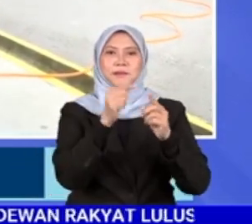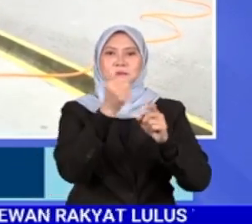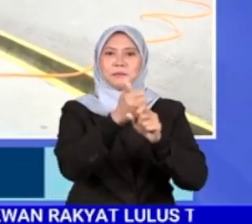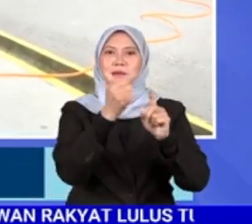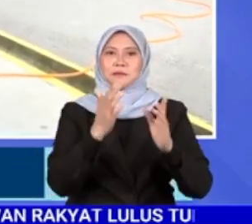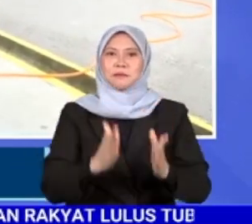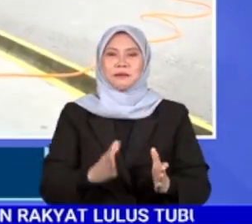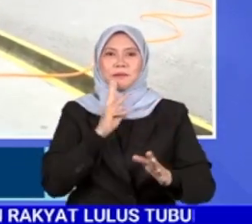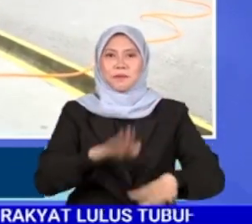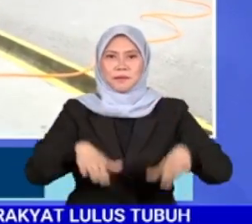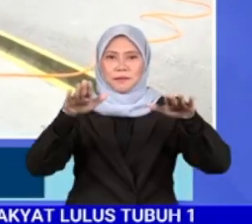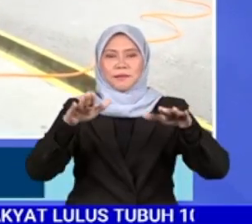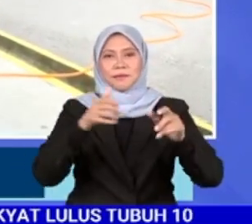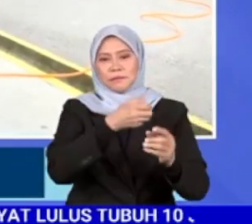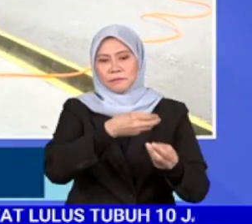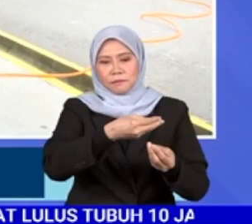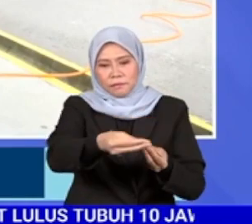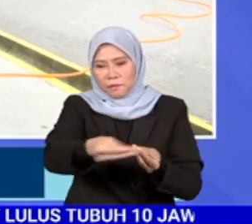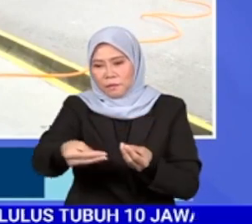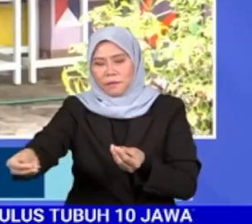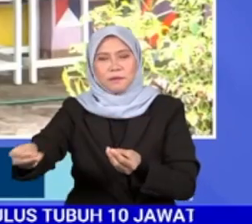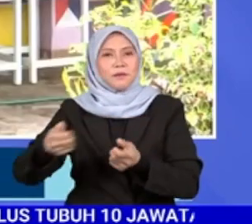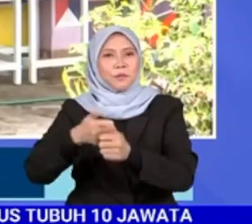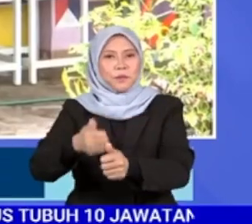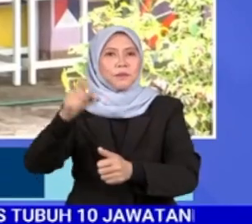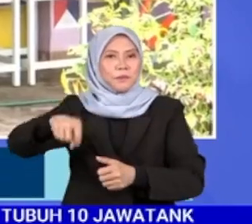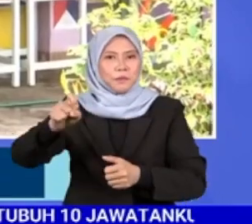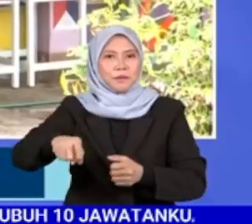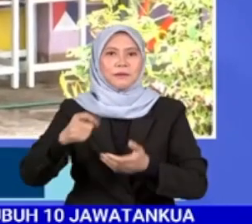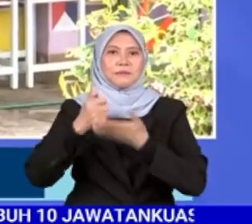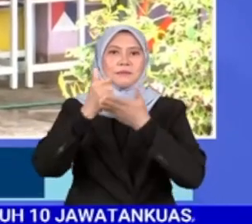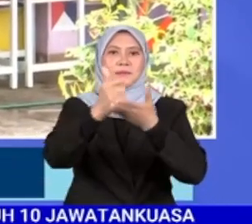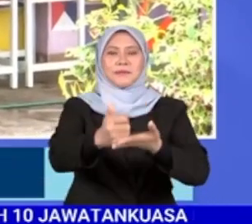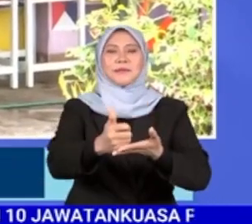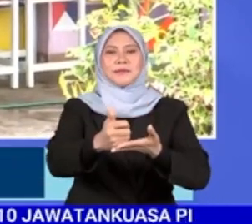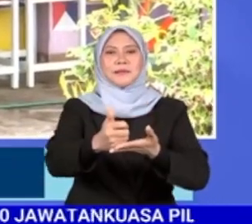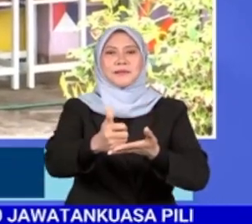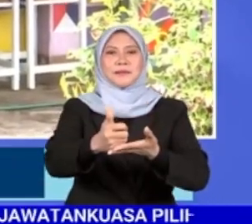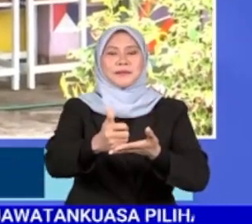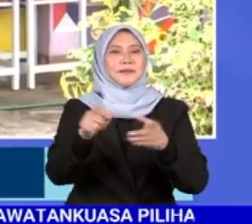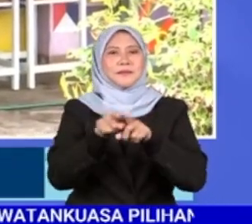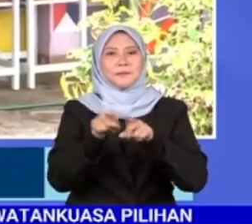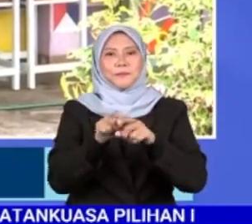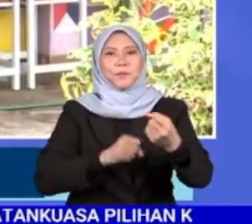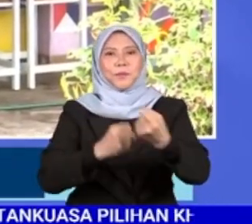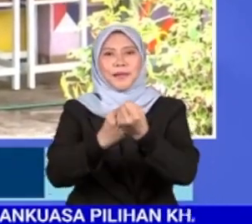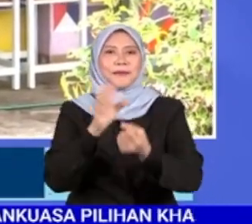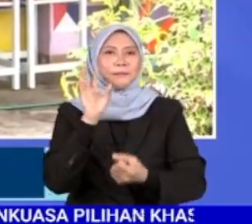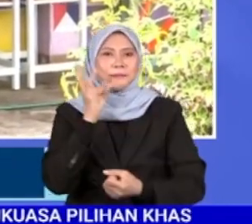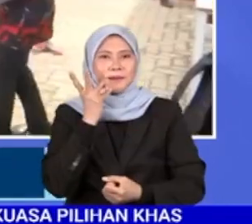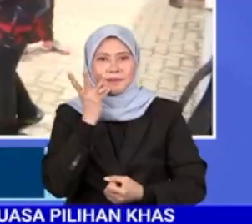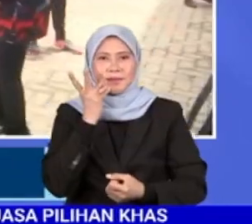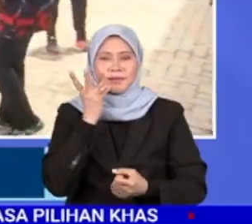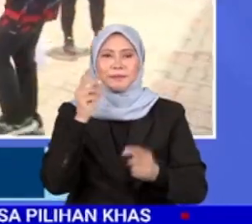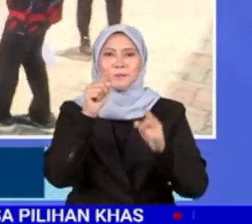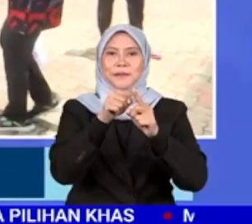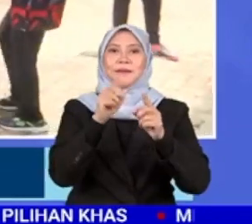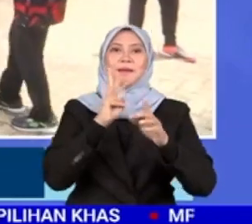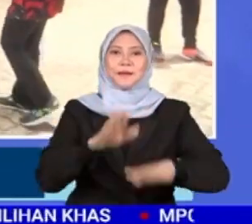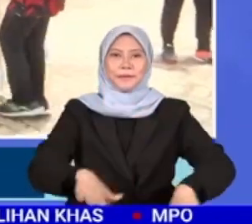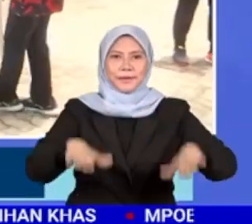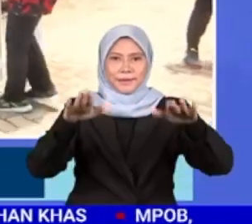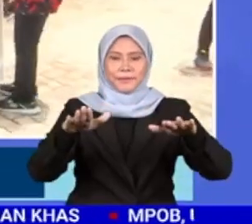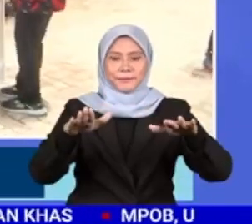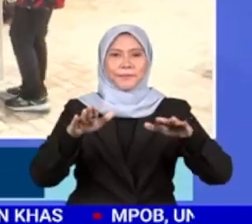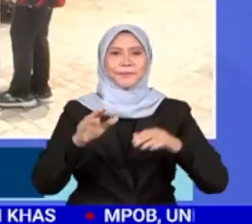mangsa untuk diagihkan mengikut keperluan, selain memberi bantuan seperti sumbangan beras kepada mangsa yang